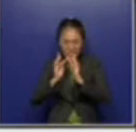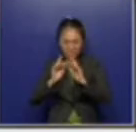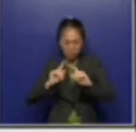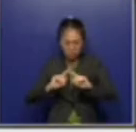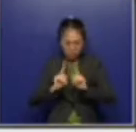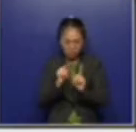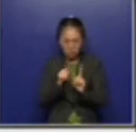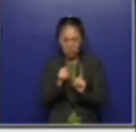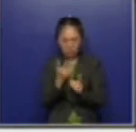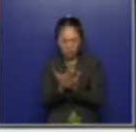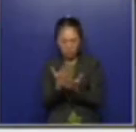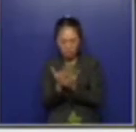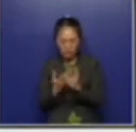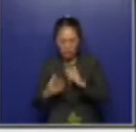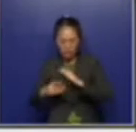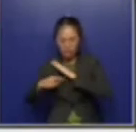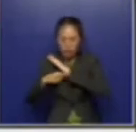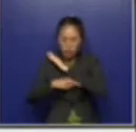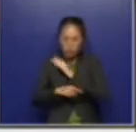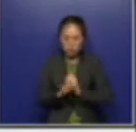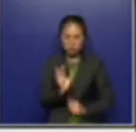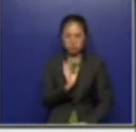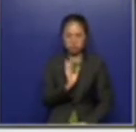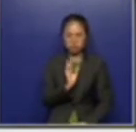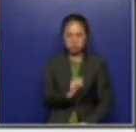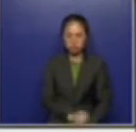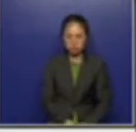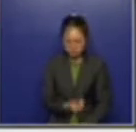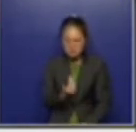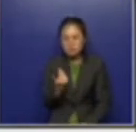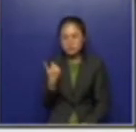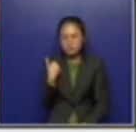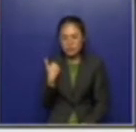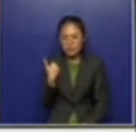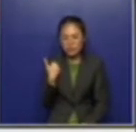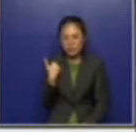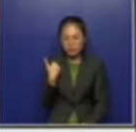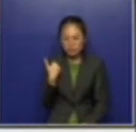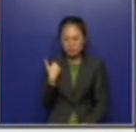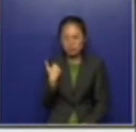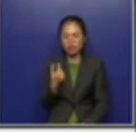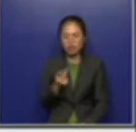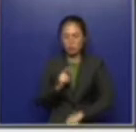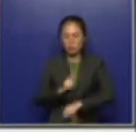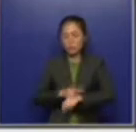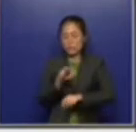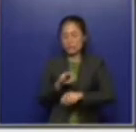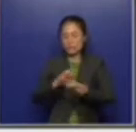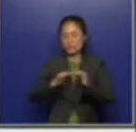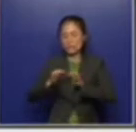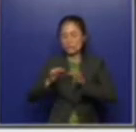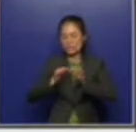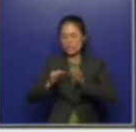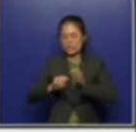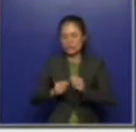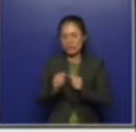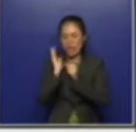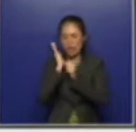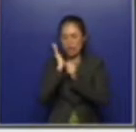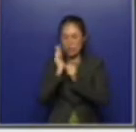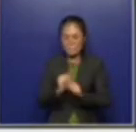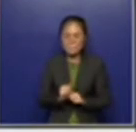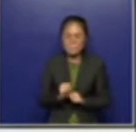ะได้ยินมาว่าพอมีเหมือนกันท่านประธานครับผมใช้เวลานิดเดียวท่านประธานก็เป็นประโยชน์ประเด็นต่อมาท่านประธานที่เค